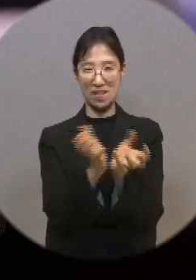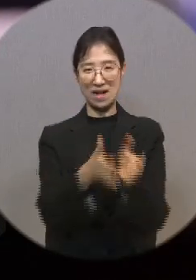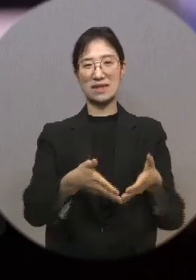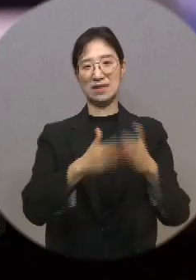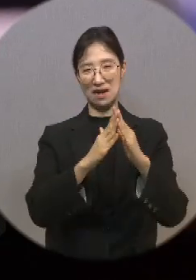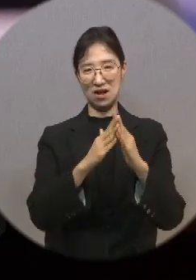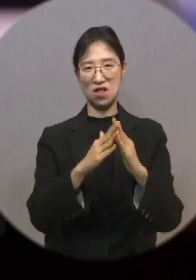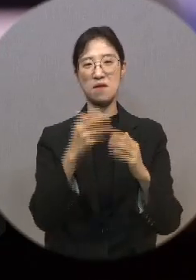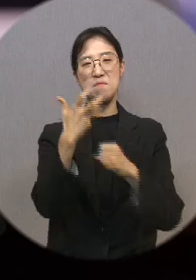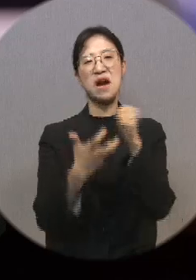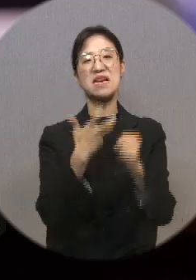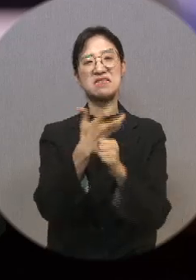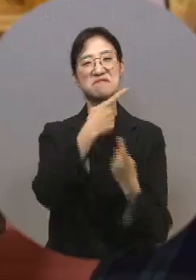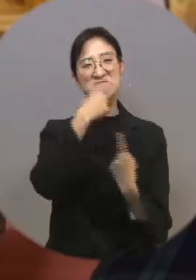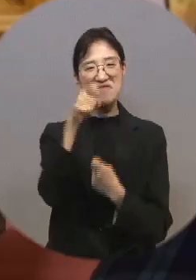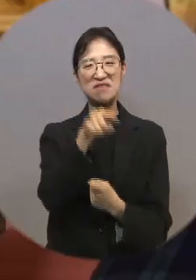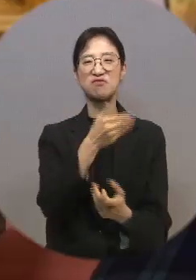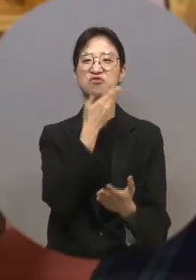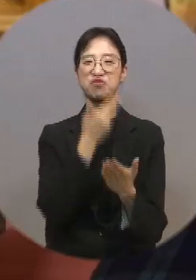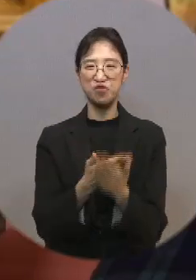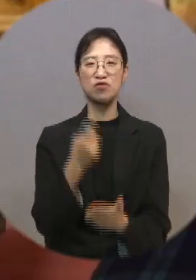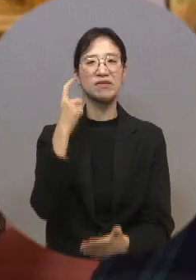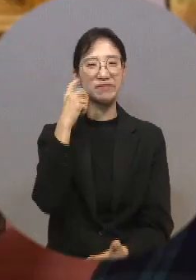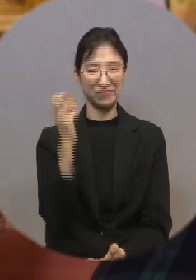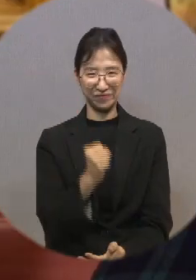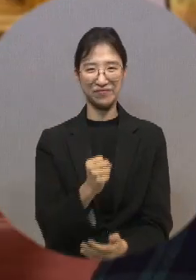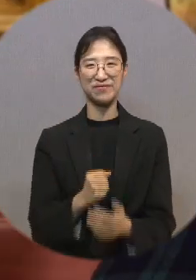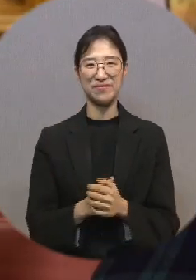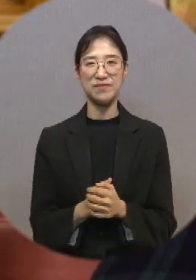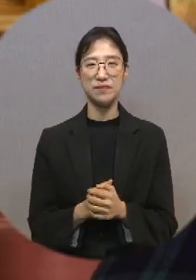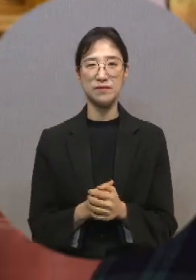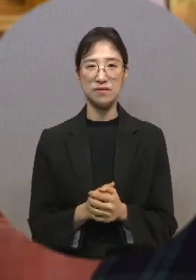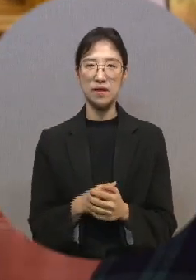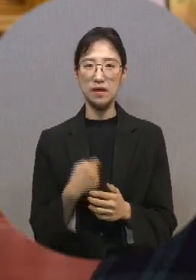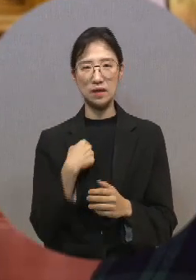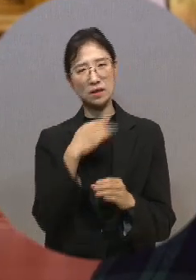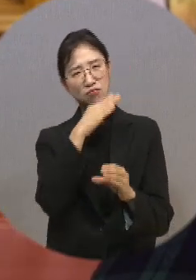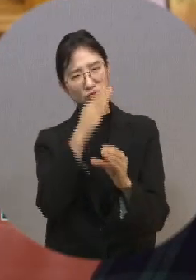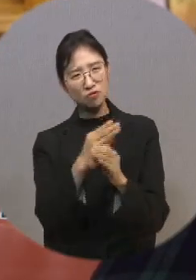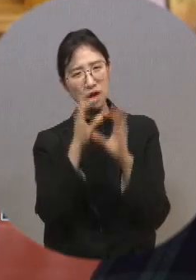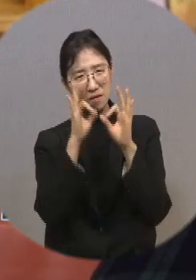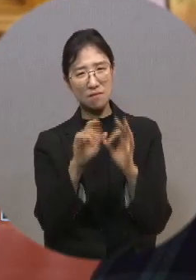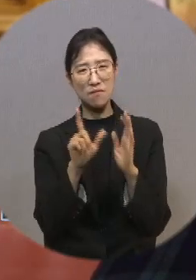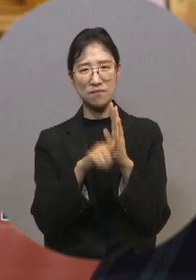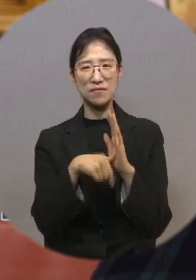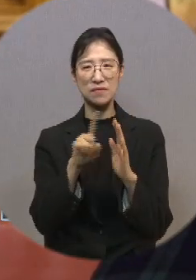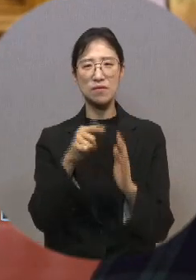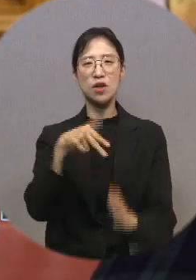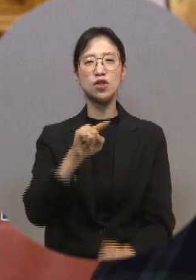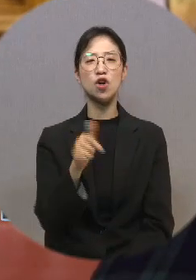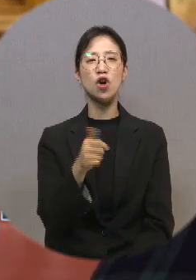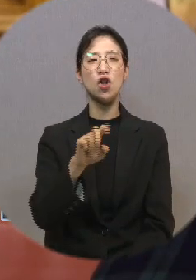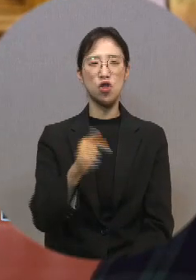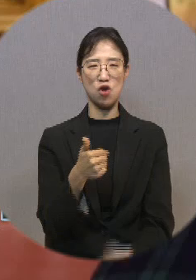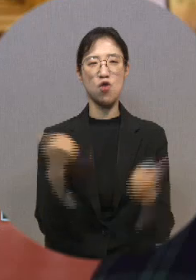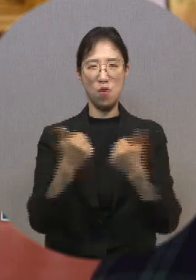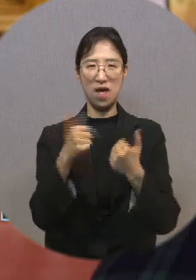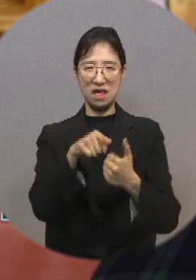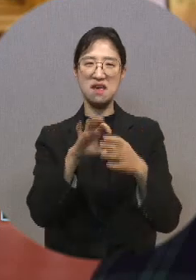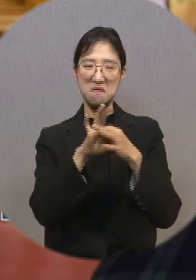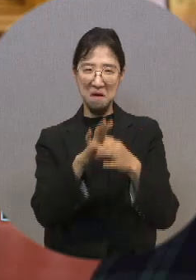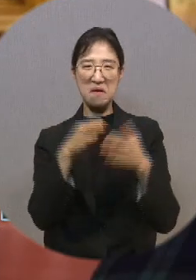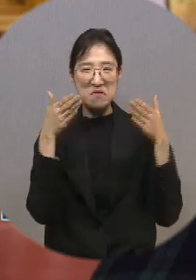이 80주년 이게 중요한 그 일정이라고 볼 수 있겠습니다. 우리가 이제 북한을 바라볼 때 전원회의에 많이 주목을 하잖아요. 거기서 중요한 얘기